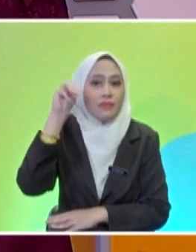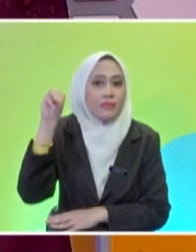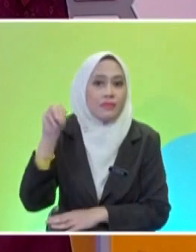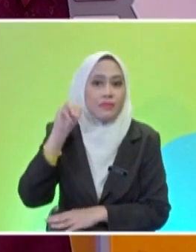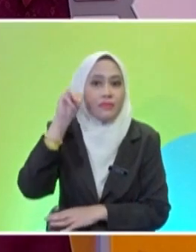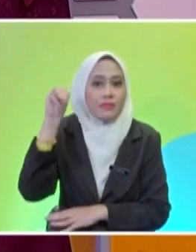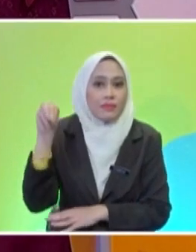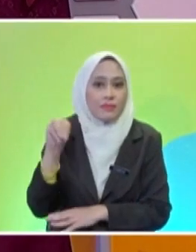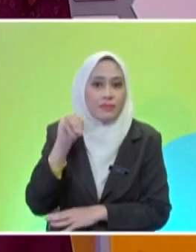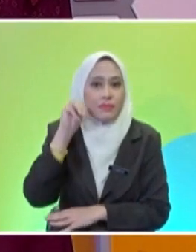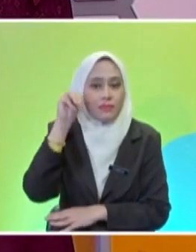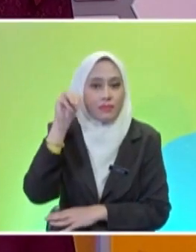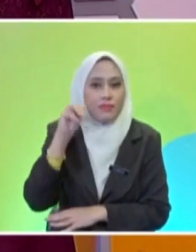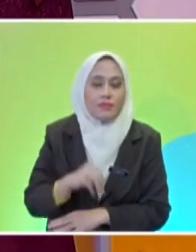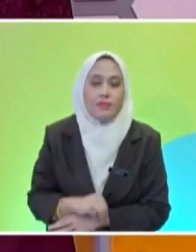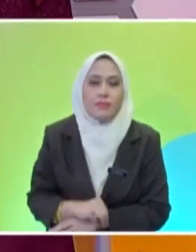Jumaat. Hari